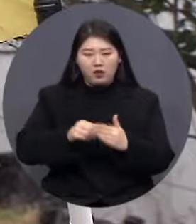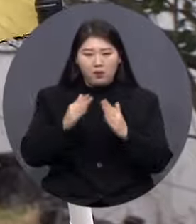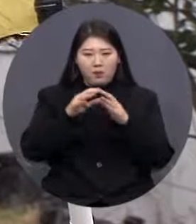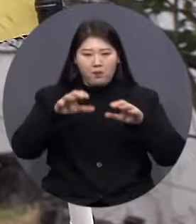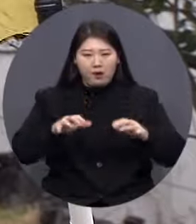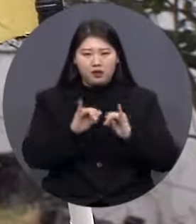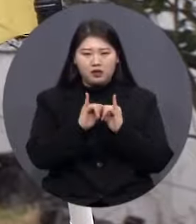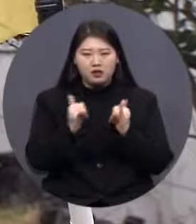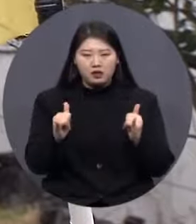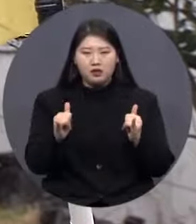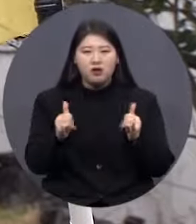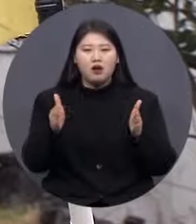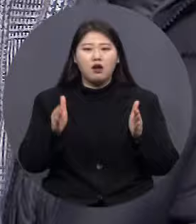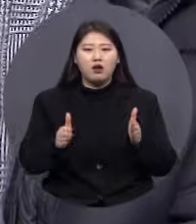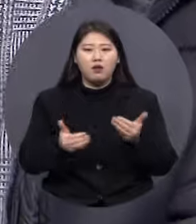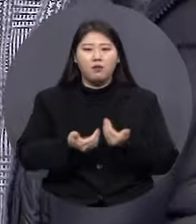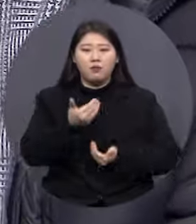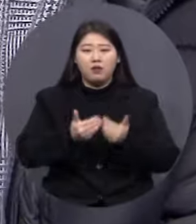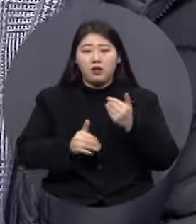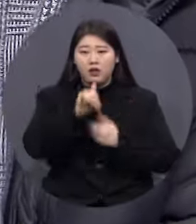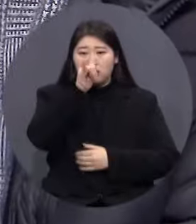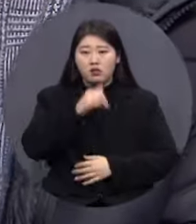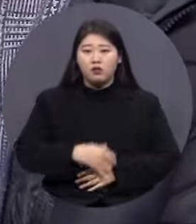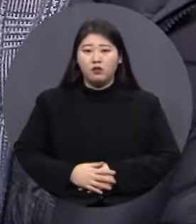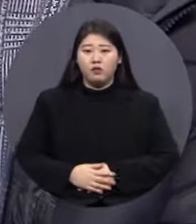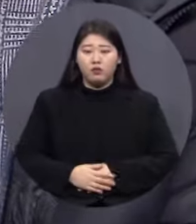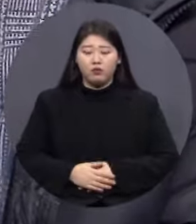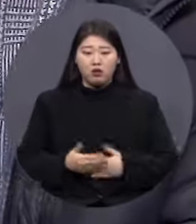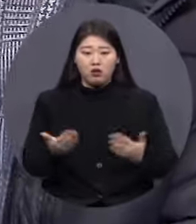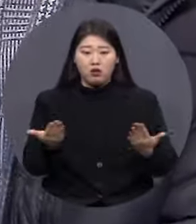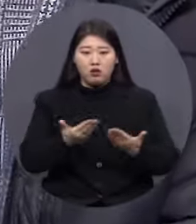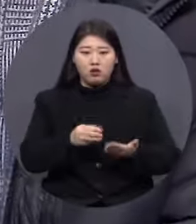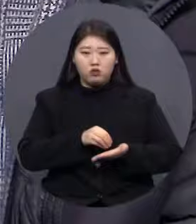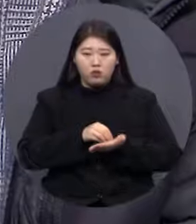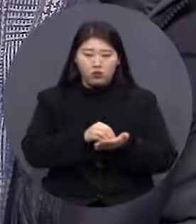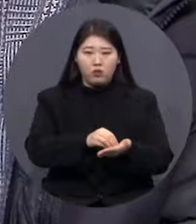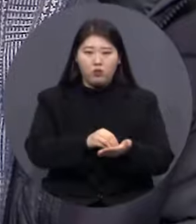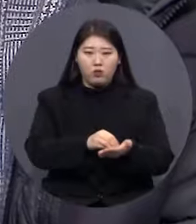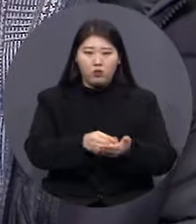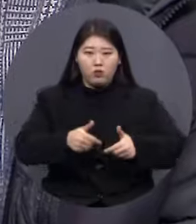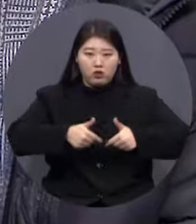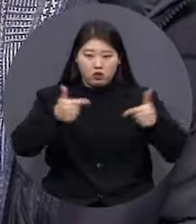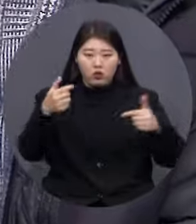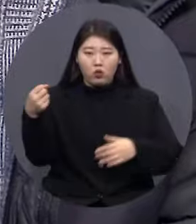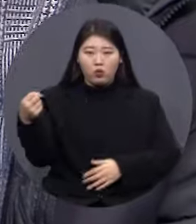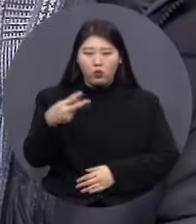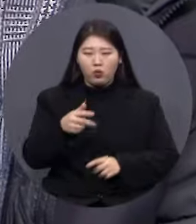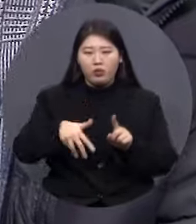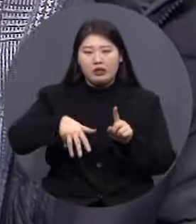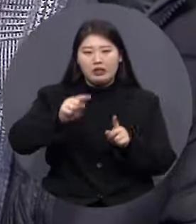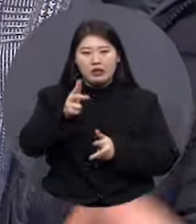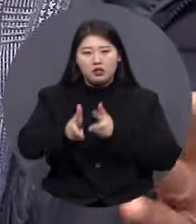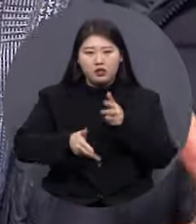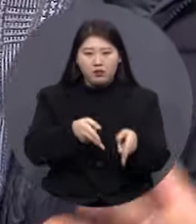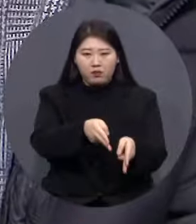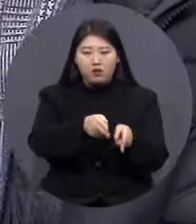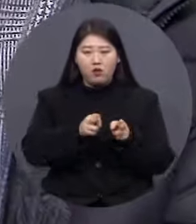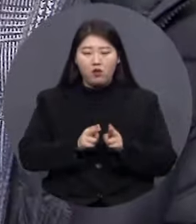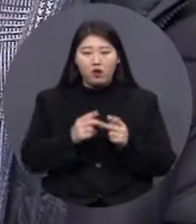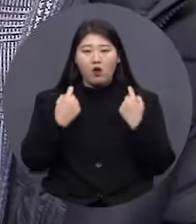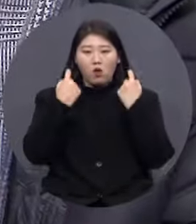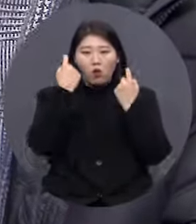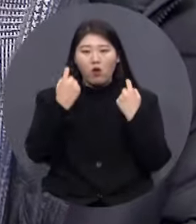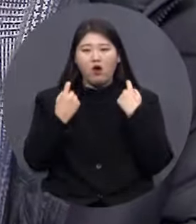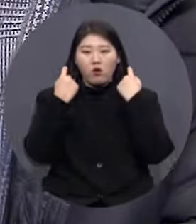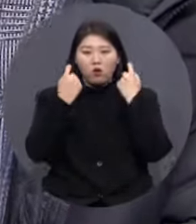팽팽히 맞서고 있기 때문입니다 일자리 창출도 되고 또 1차 산업에도 연계한 관광